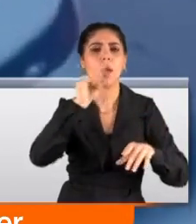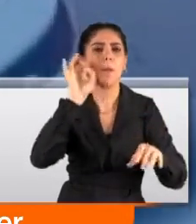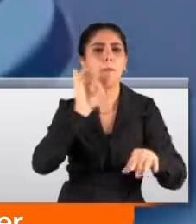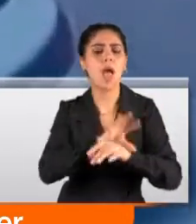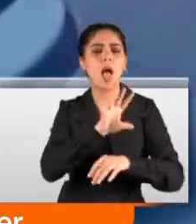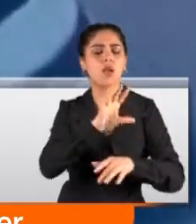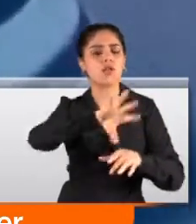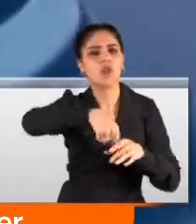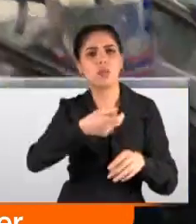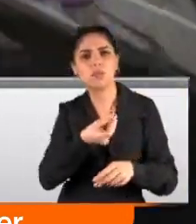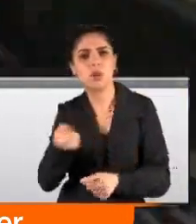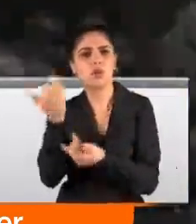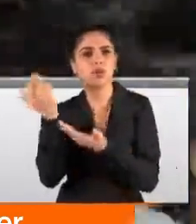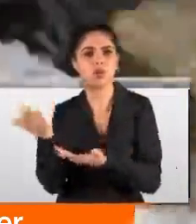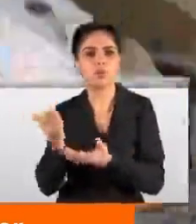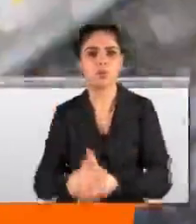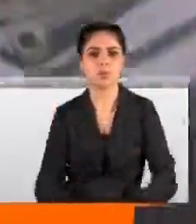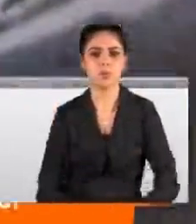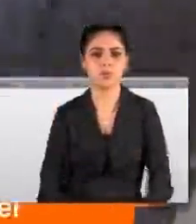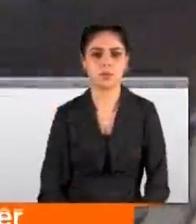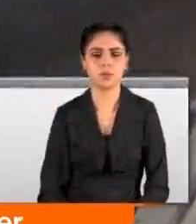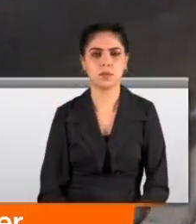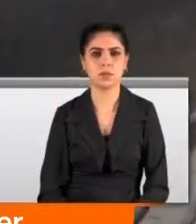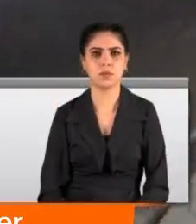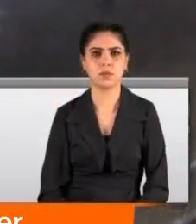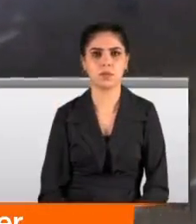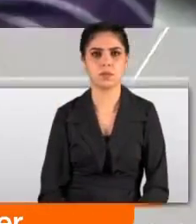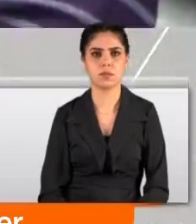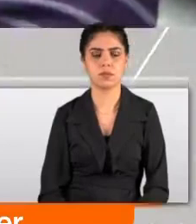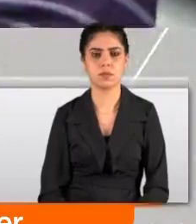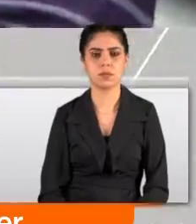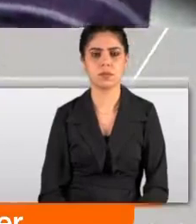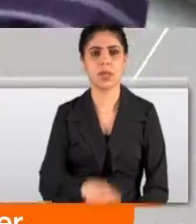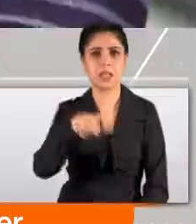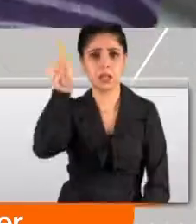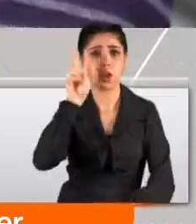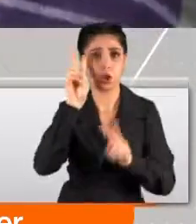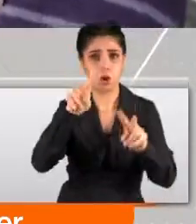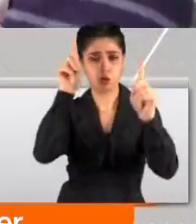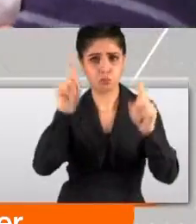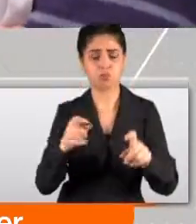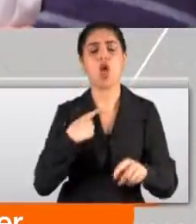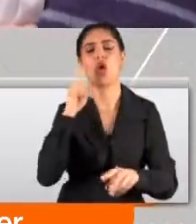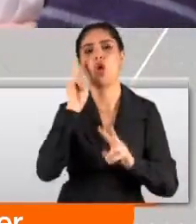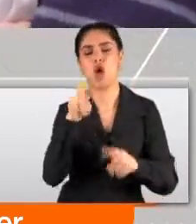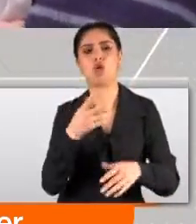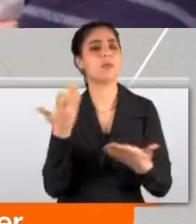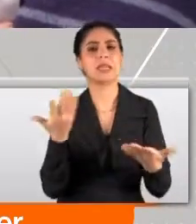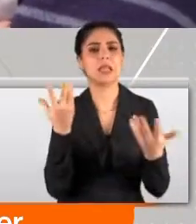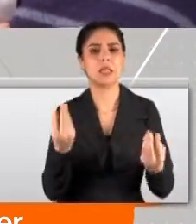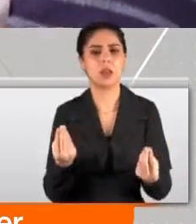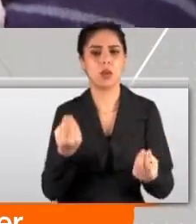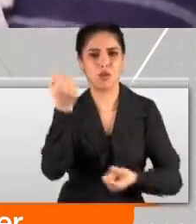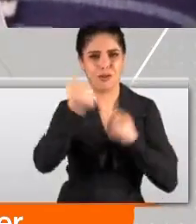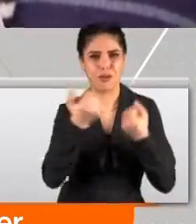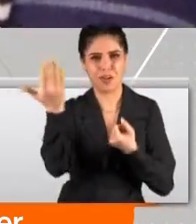8 saniyede çalıp kaçtı. Tamponu kırdıktan sonra fara asılıp farın ayaklarını kırıyorlar. Siz olayı gördünüz mü? Evet, gördüm. Nasıl oldu? Ya